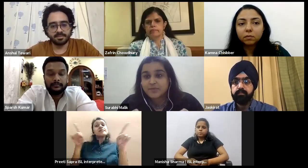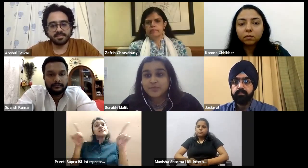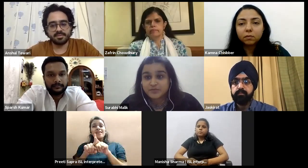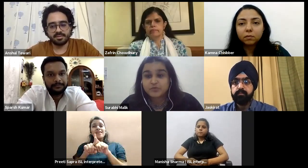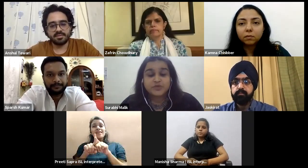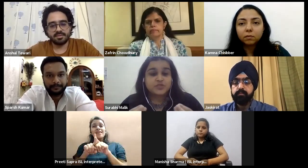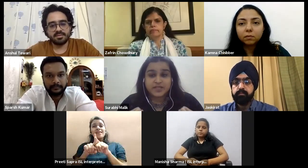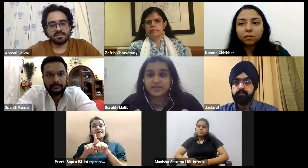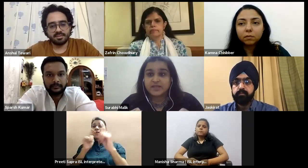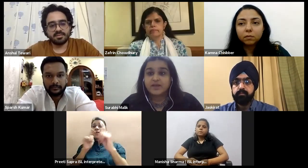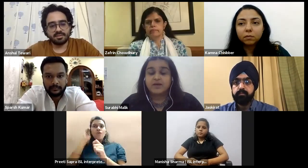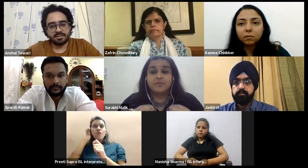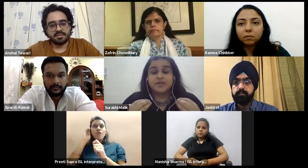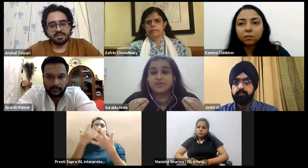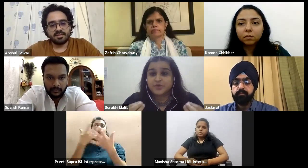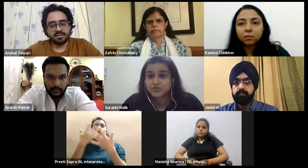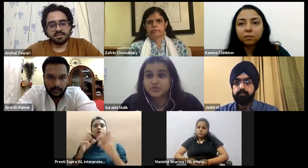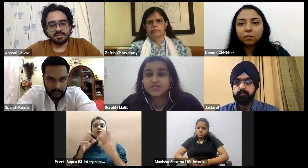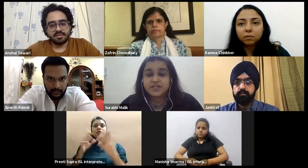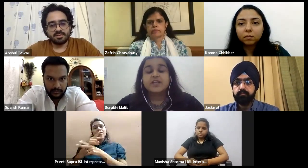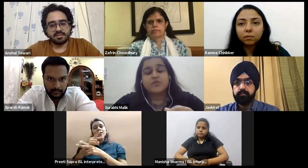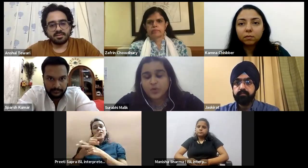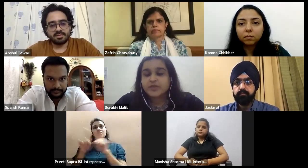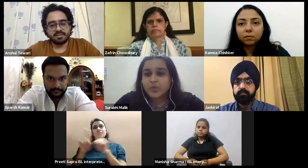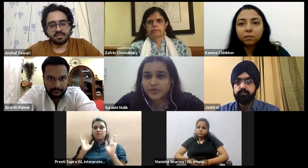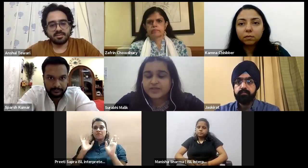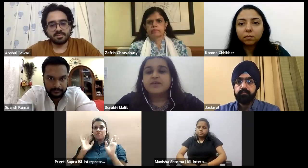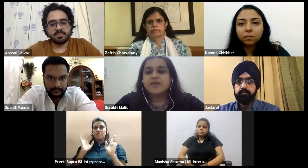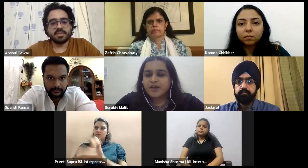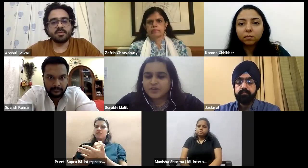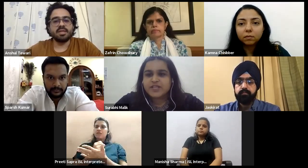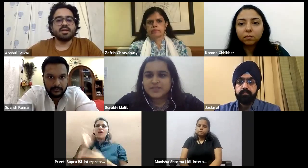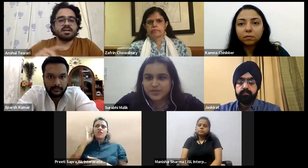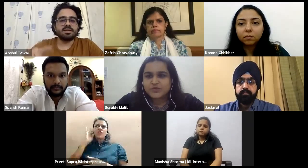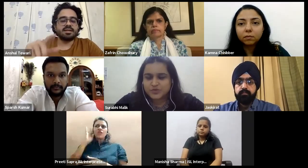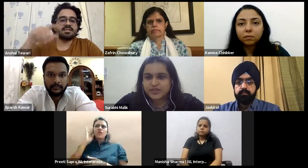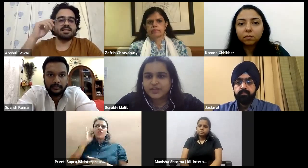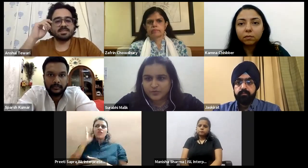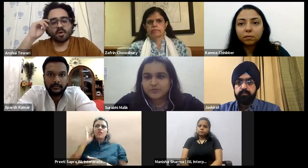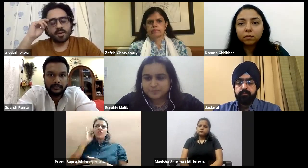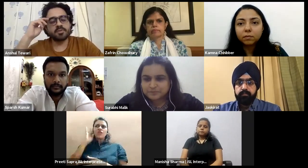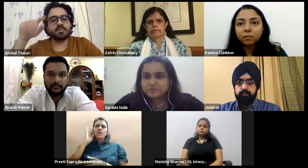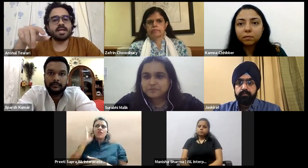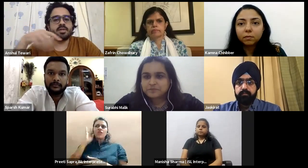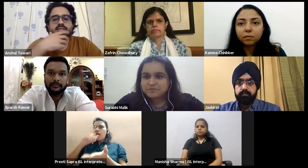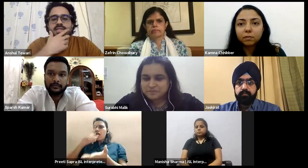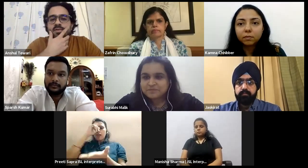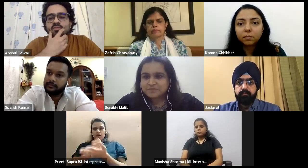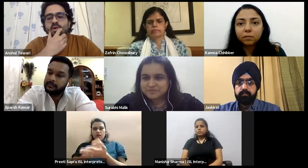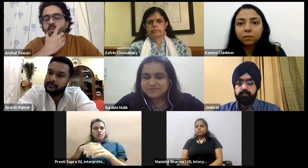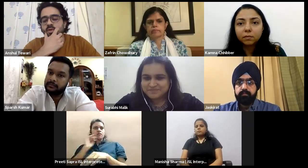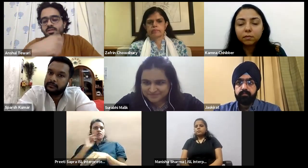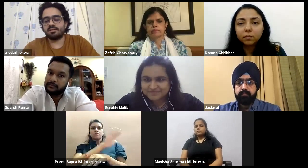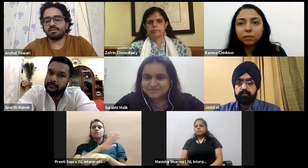कहाँ से आप अपनी information ले रहे हैं, अपनी life में decisions लेने के लिए, वो बहुत important है. So that's something we should take care of. Point to Surbhi, actually, I just have a